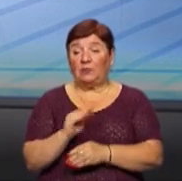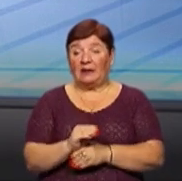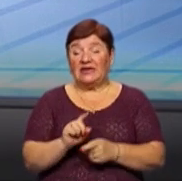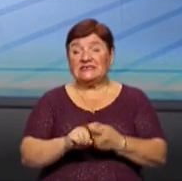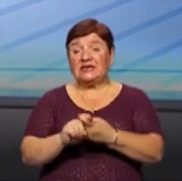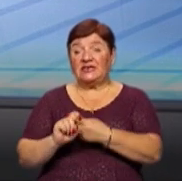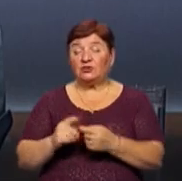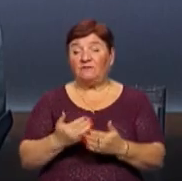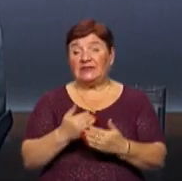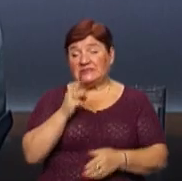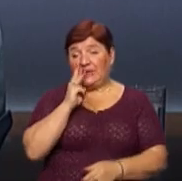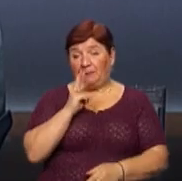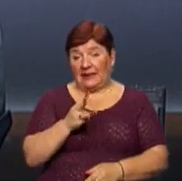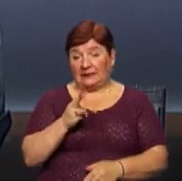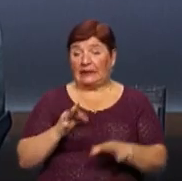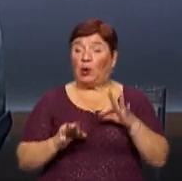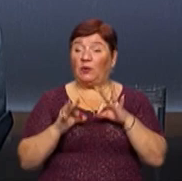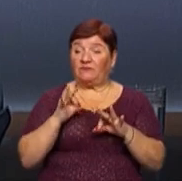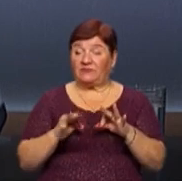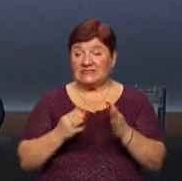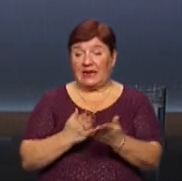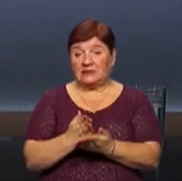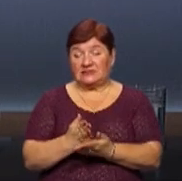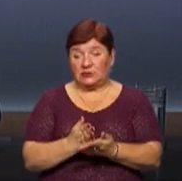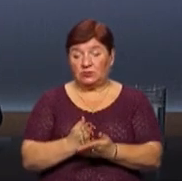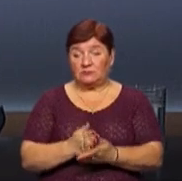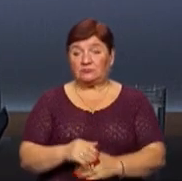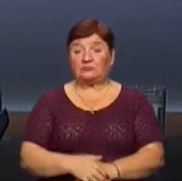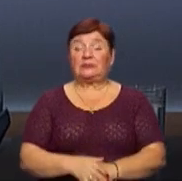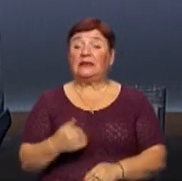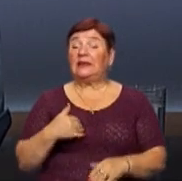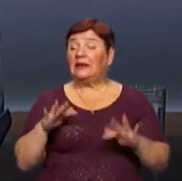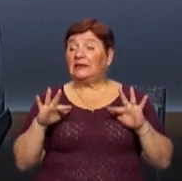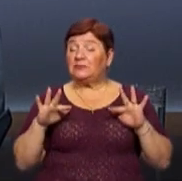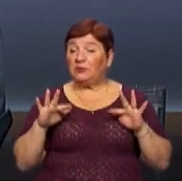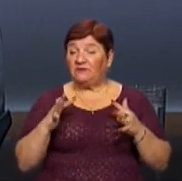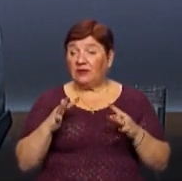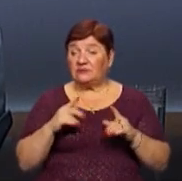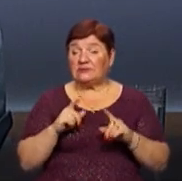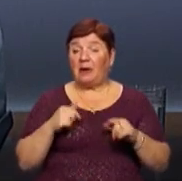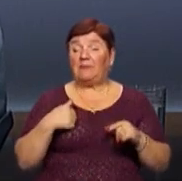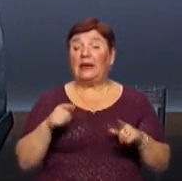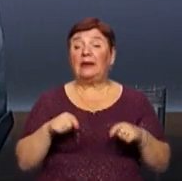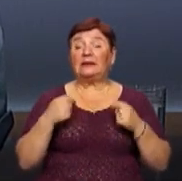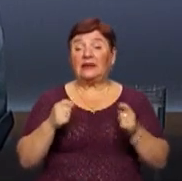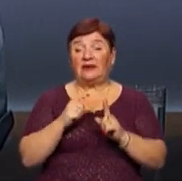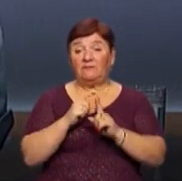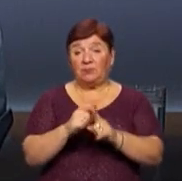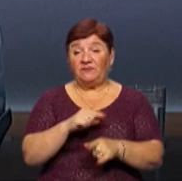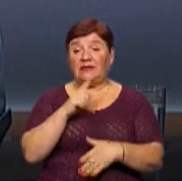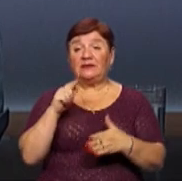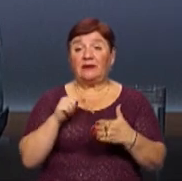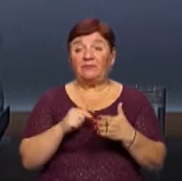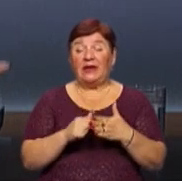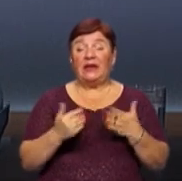Залежно від його заробітної плати, ну і коефіцієнта стажу. Я сподіваюся, ми дали відповідь на запитання